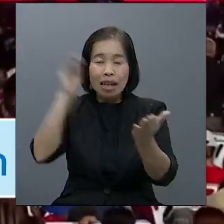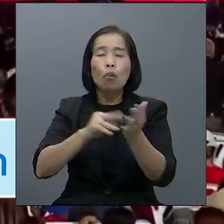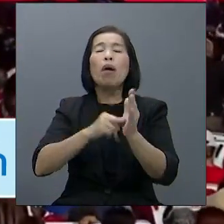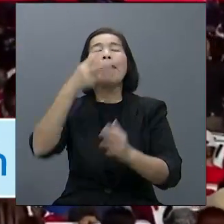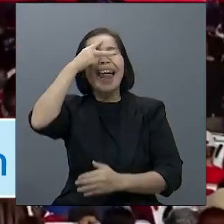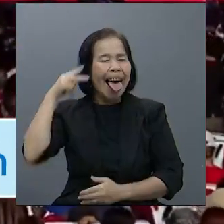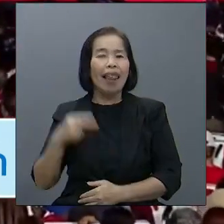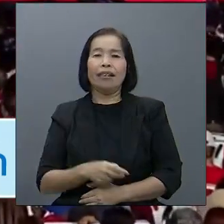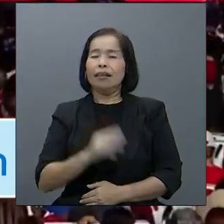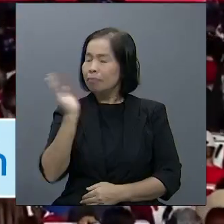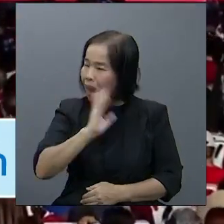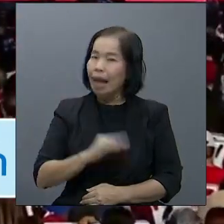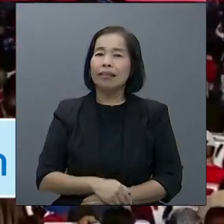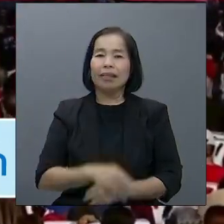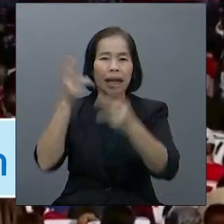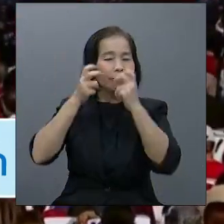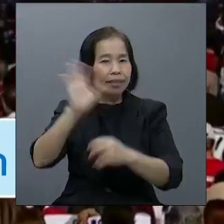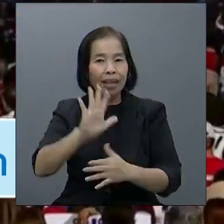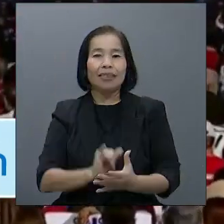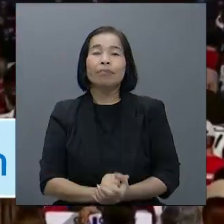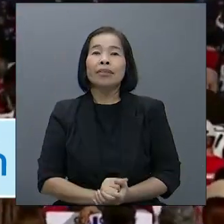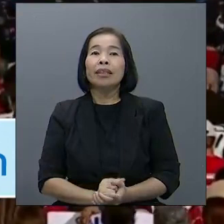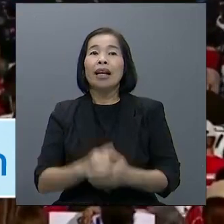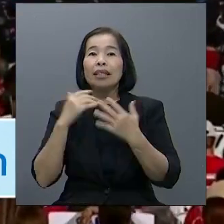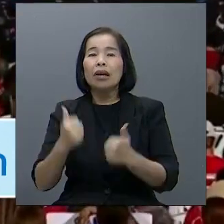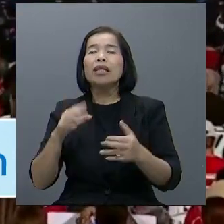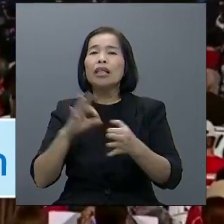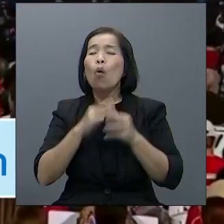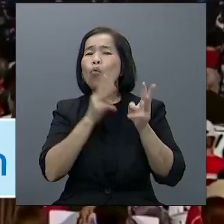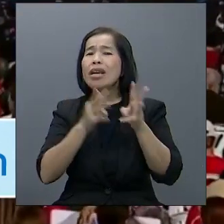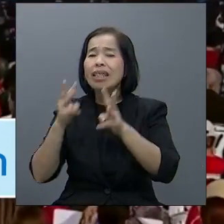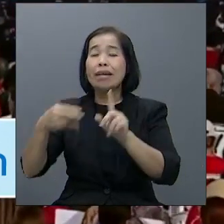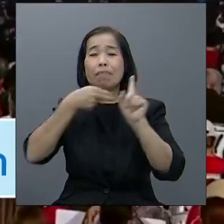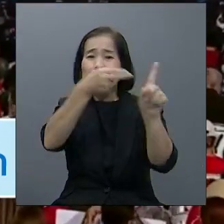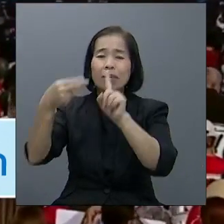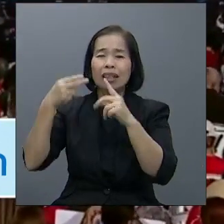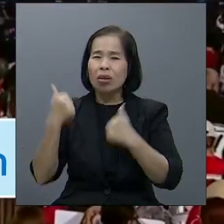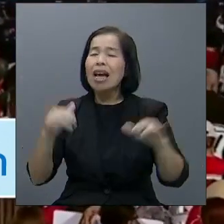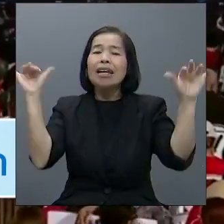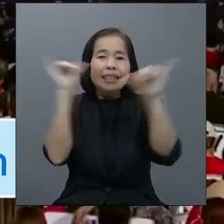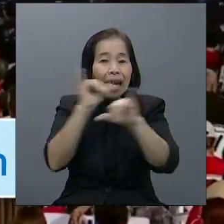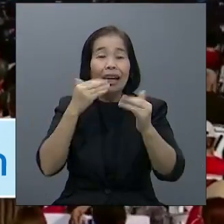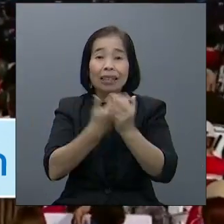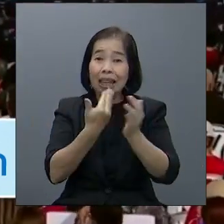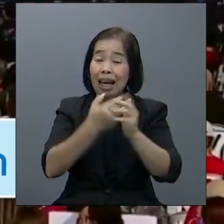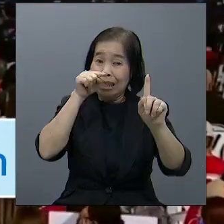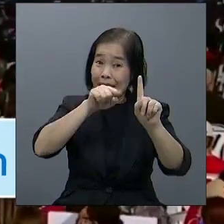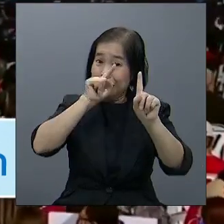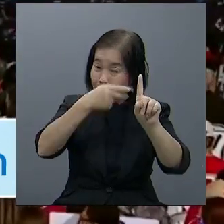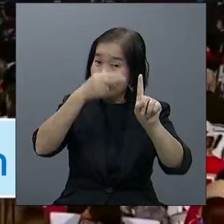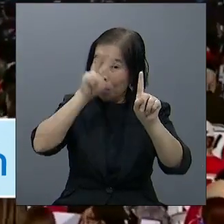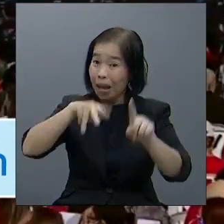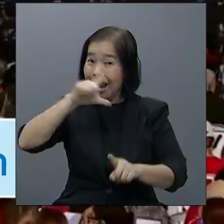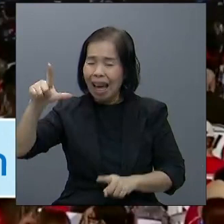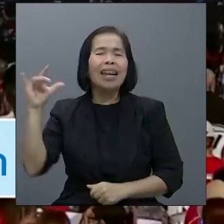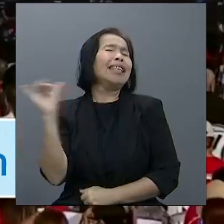ผู้ชมคะอ ย่าไปเชื่อนะคุณผู้ชมครับอย่างไรก็ตามครับทางโครงการดังกล่าวเนี่ยยังไม่มีการใช้เงินจำนวน 12,000 ล้านบาทเพื่อทำระ